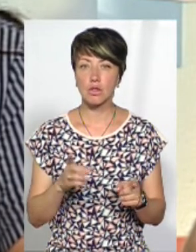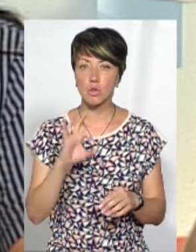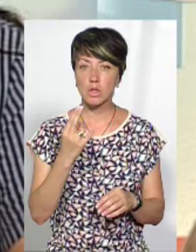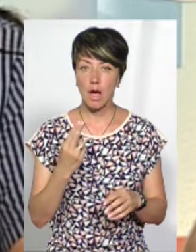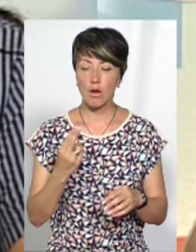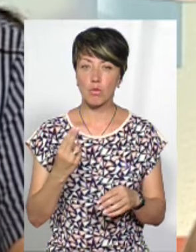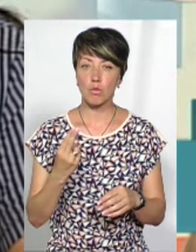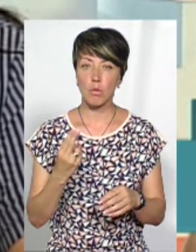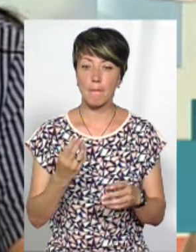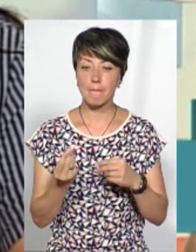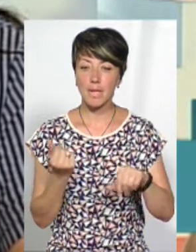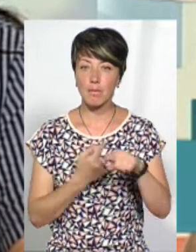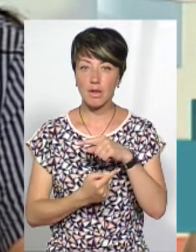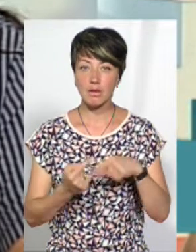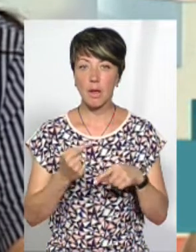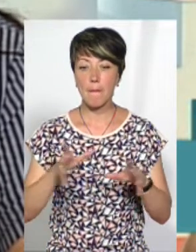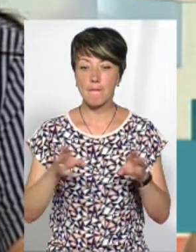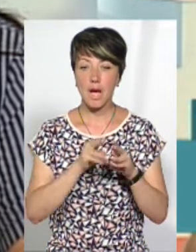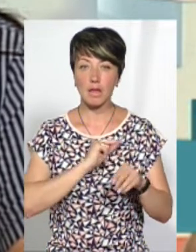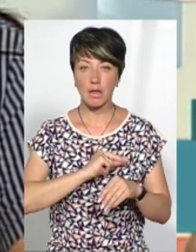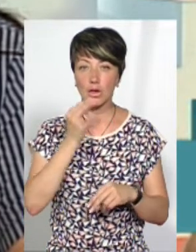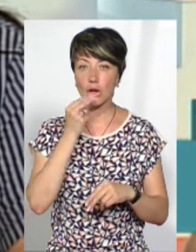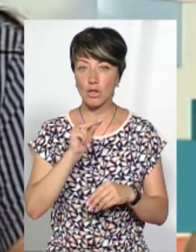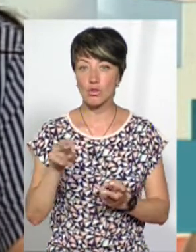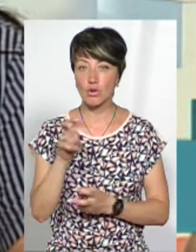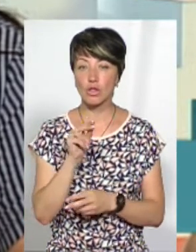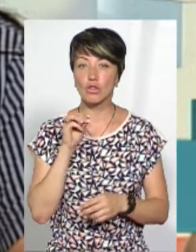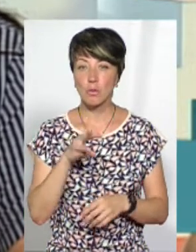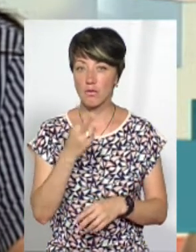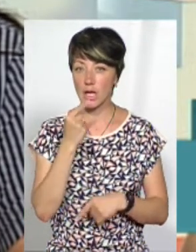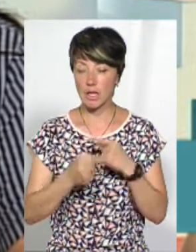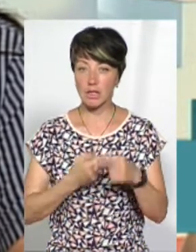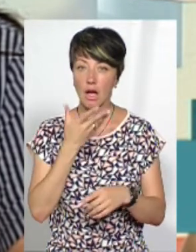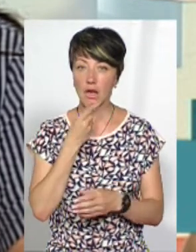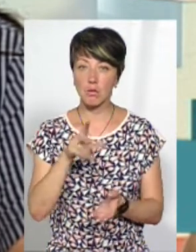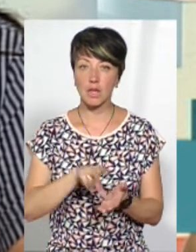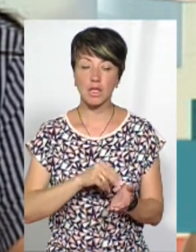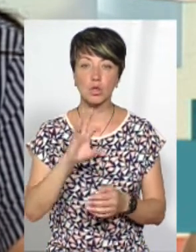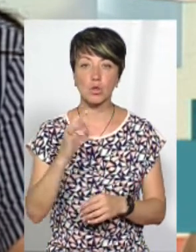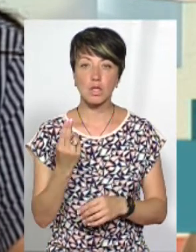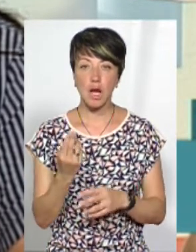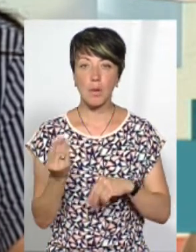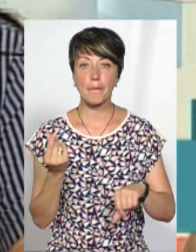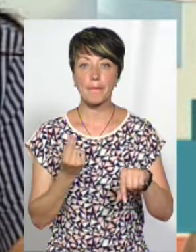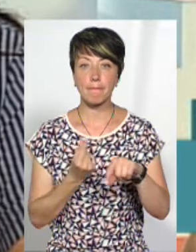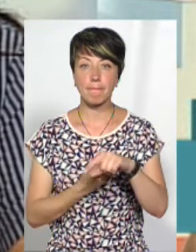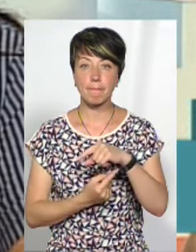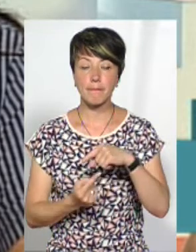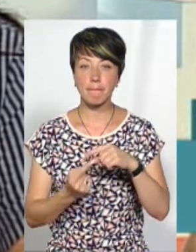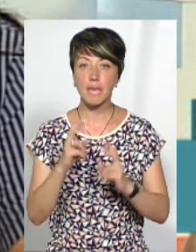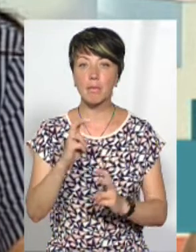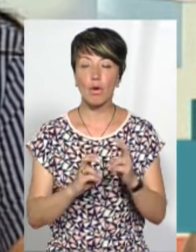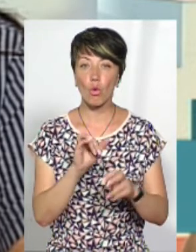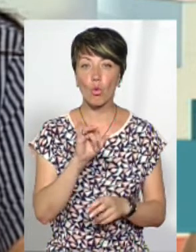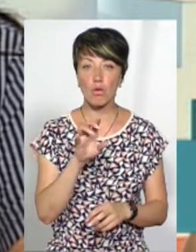навіть значно краще, ніж в традиційному бізнесі. Гарним прикладом є, наприклад, соціальне підприємство «Урбан 100»,